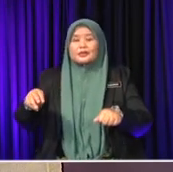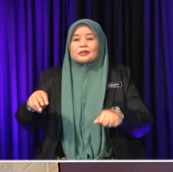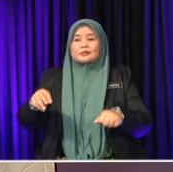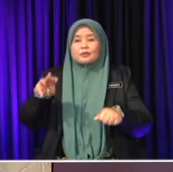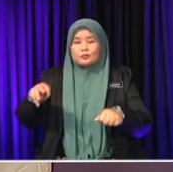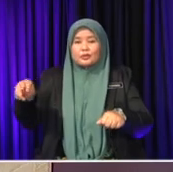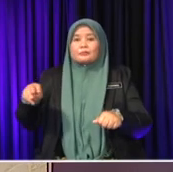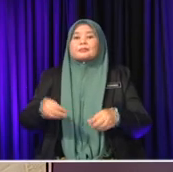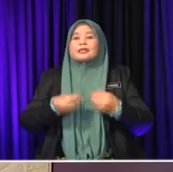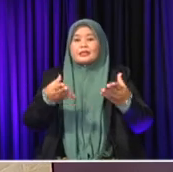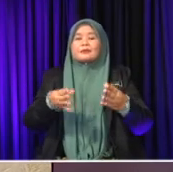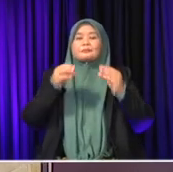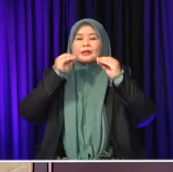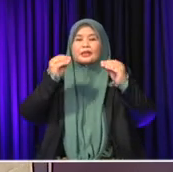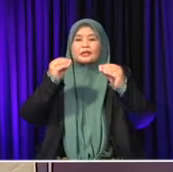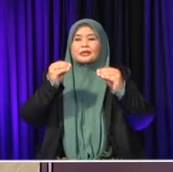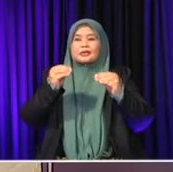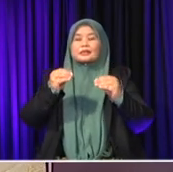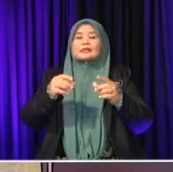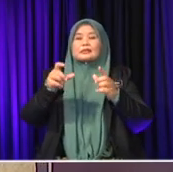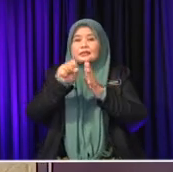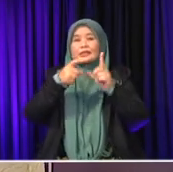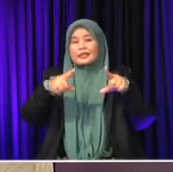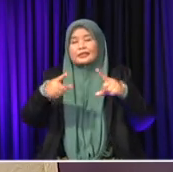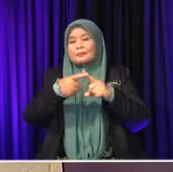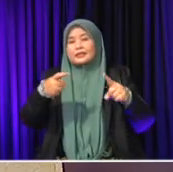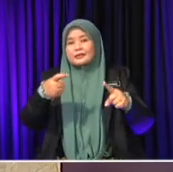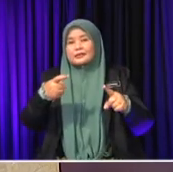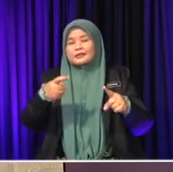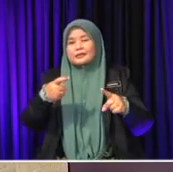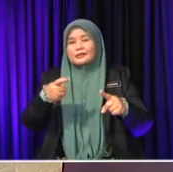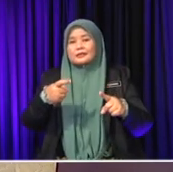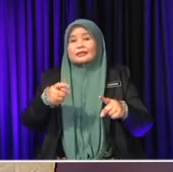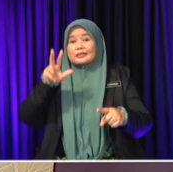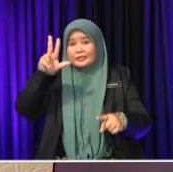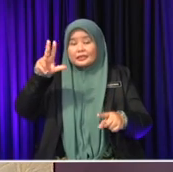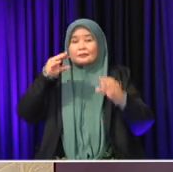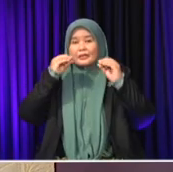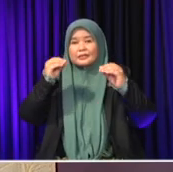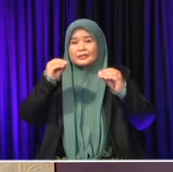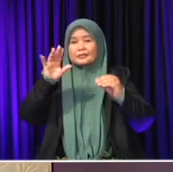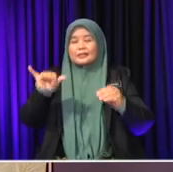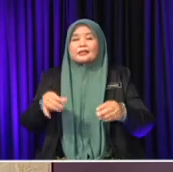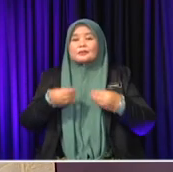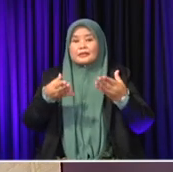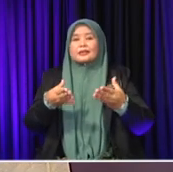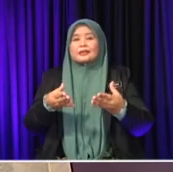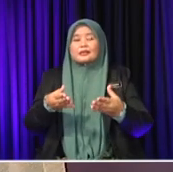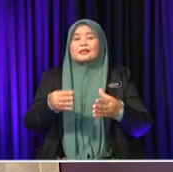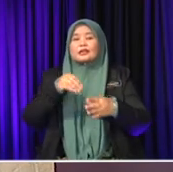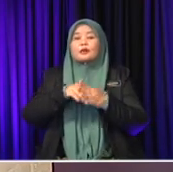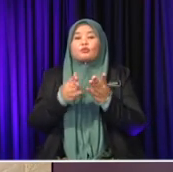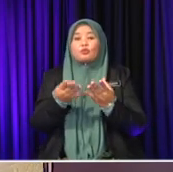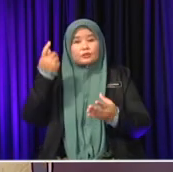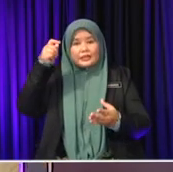berikan pengajaran selain daripada tiga pengacara yang telah diberikan dalam buku teks